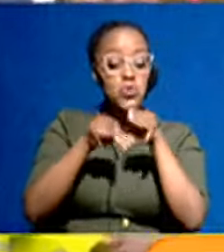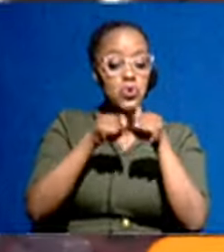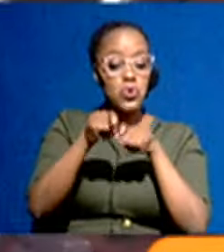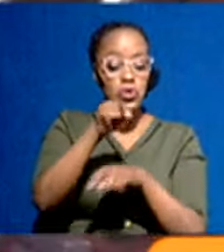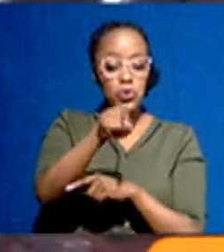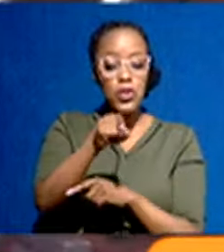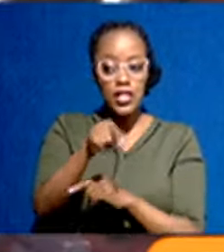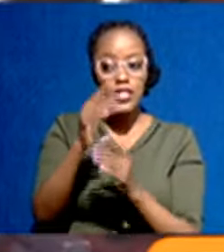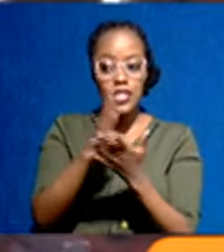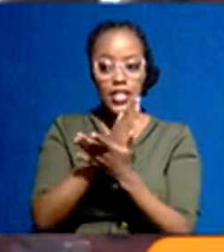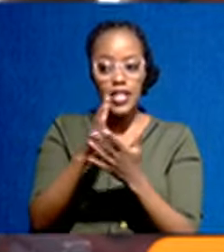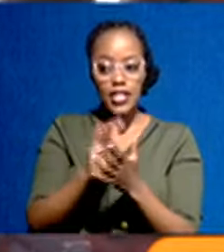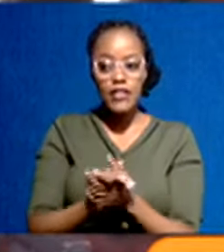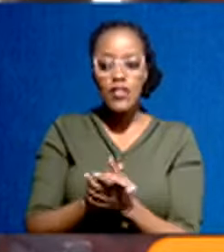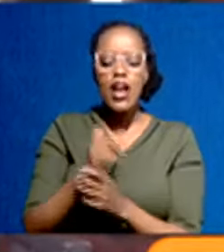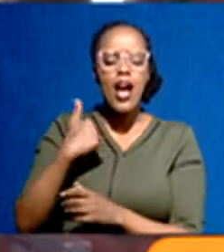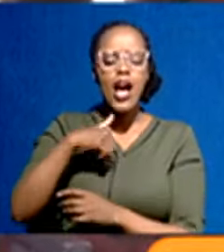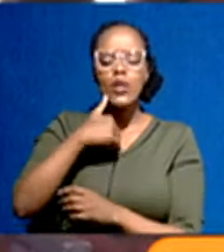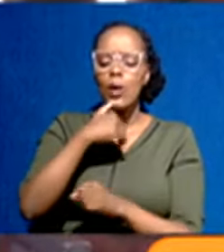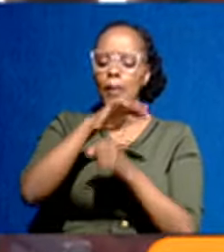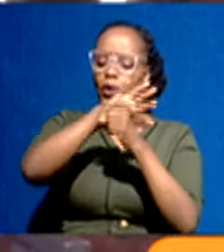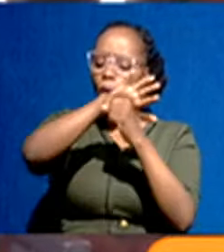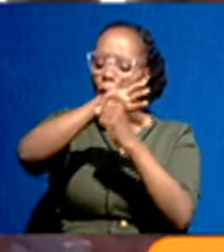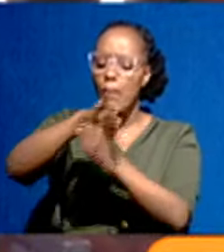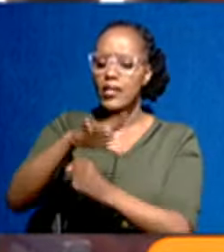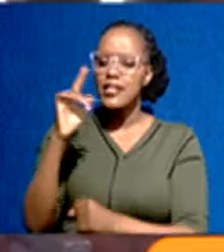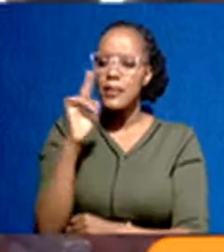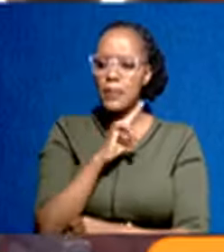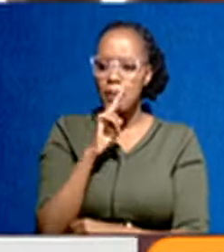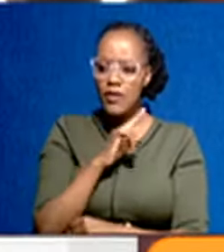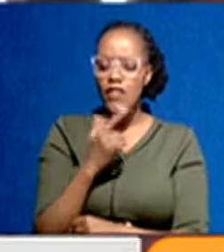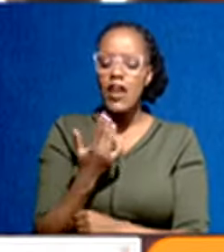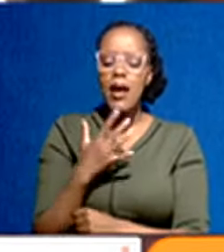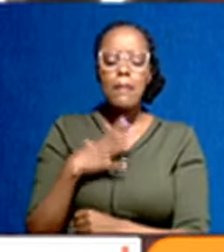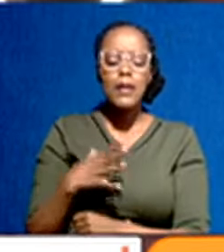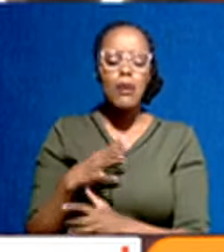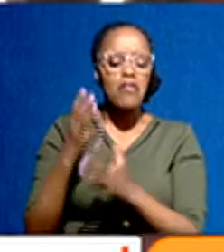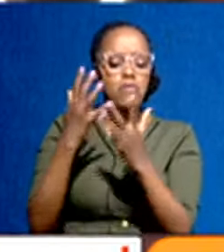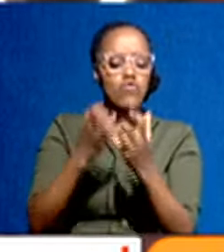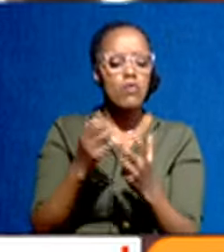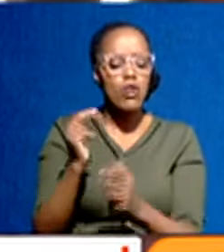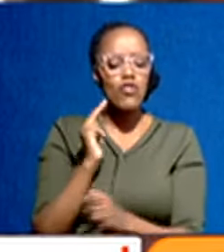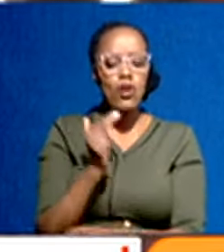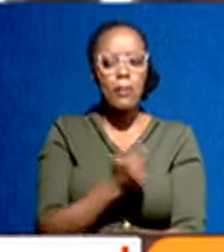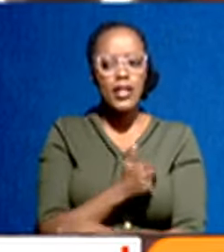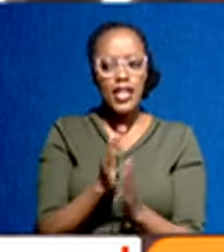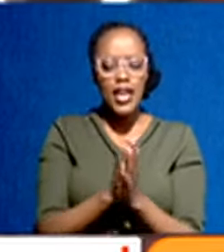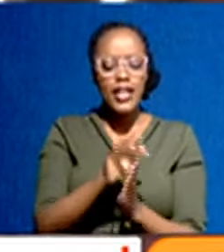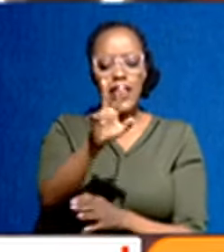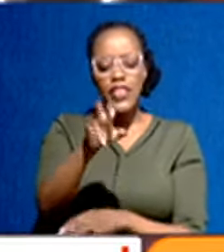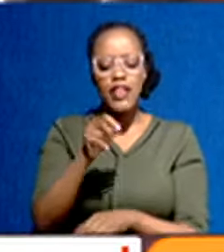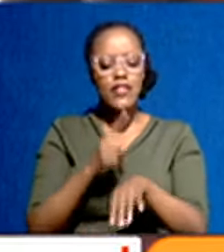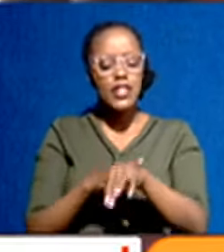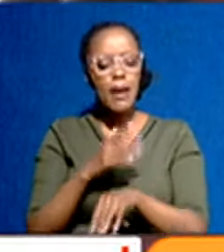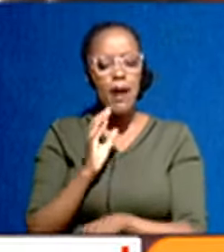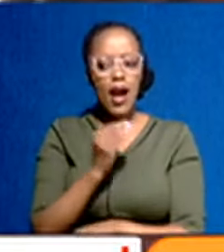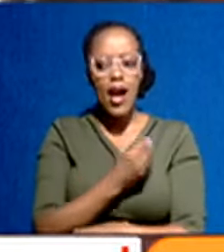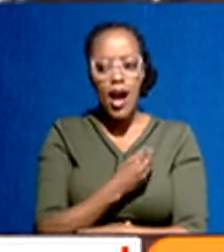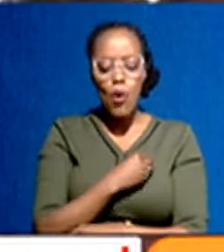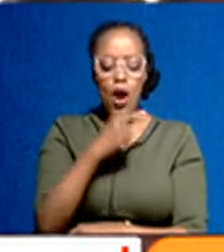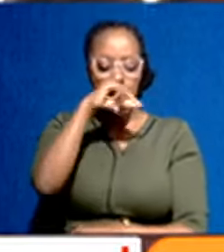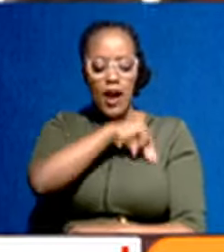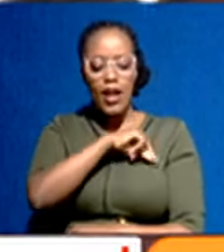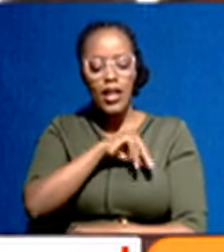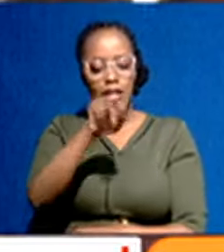hiyo. Tumenyanyazwa, tumekuwa exploited, tumeipiwa overtime